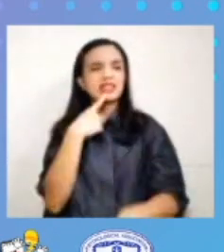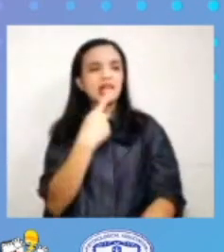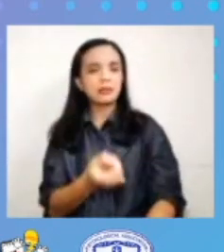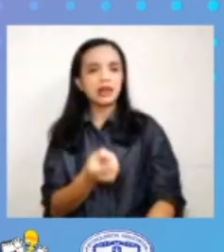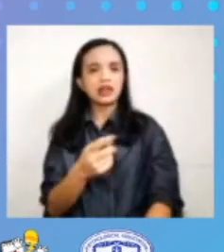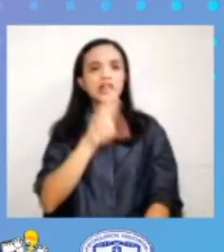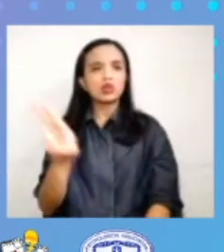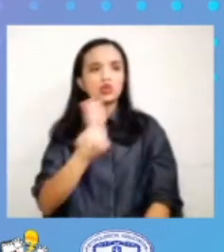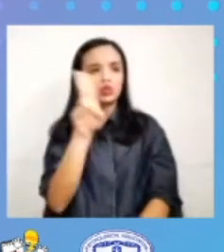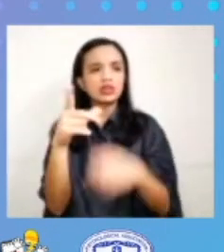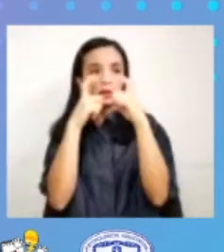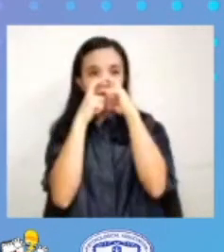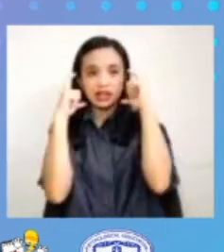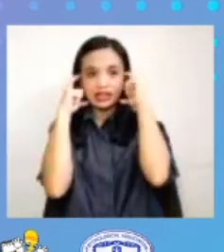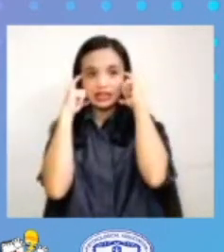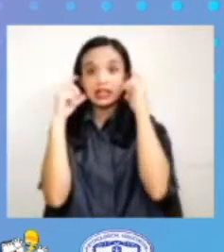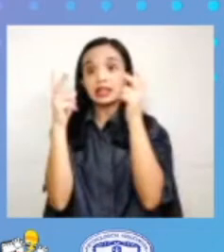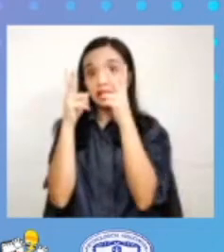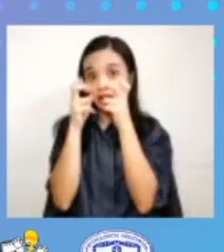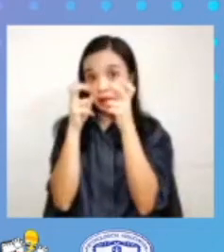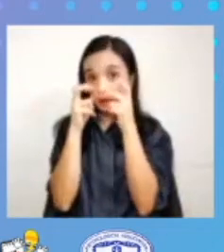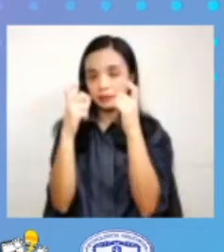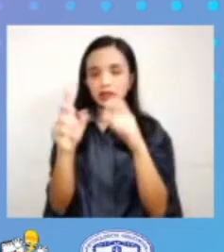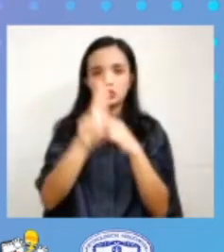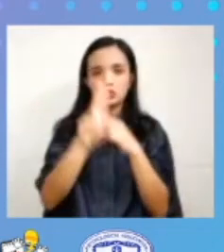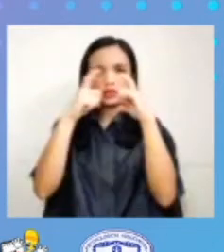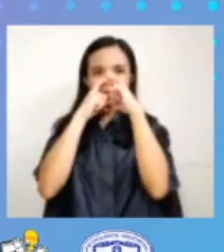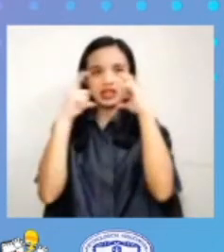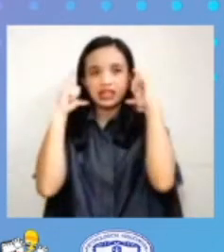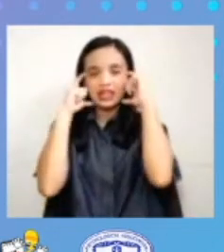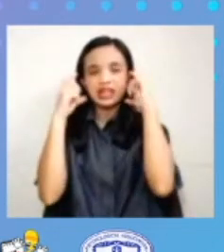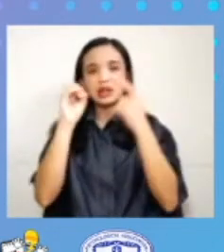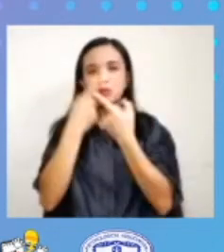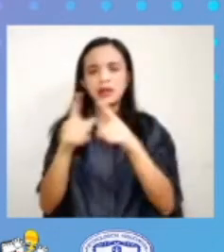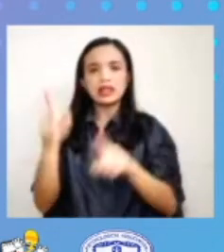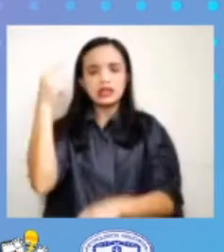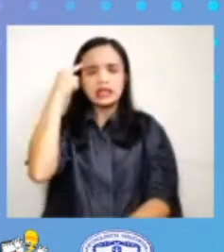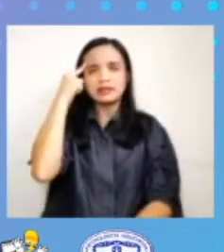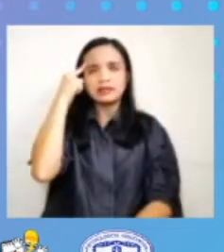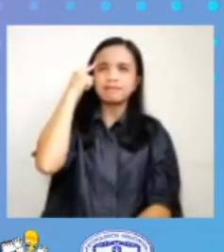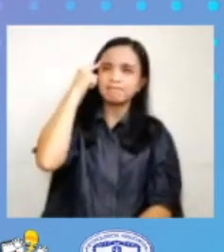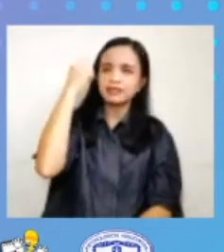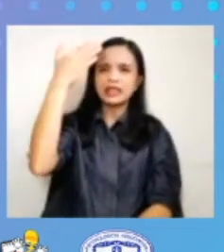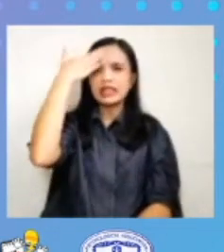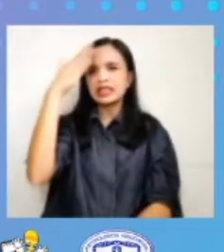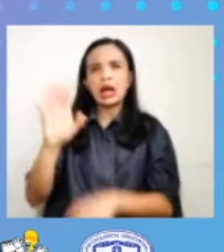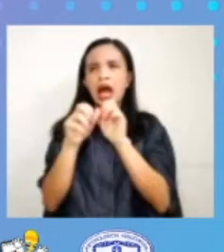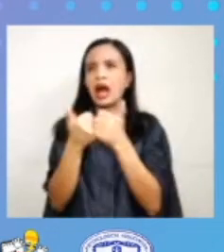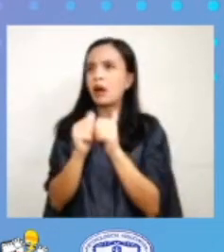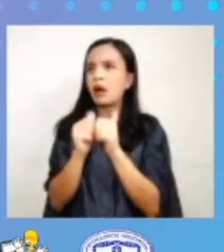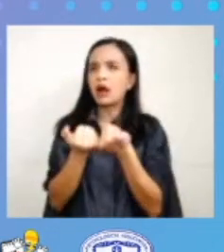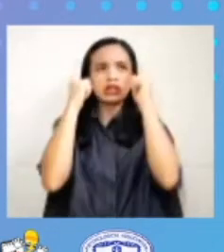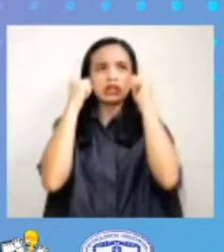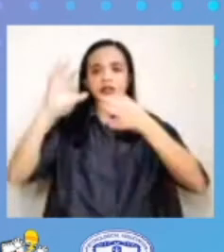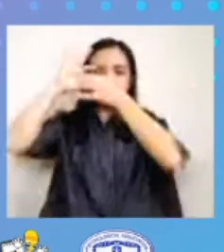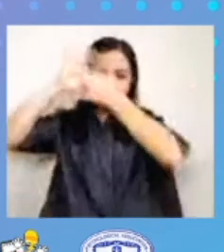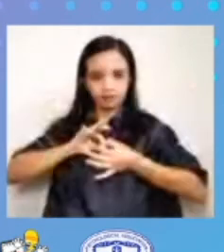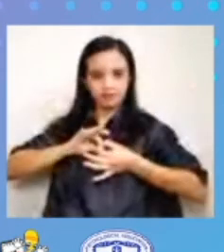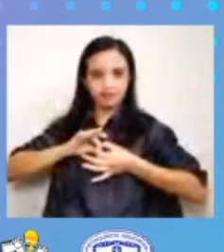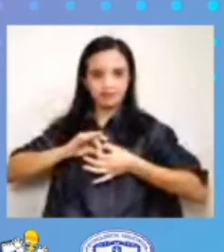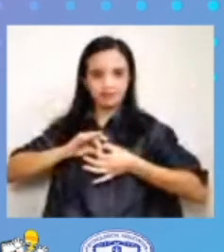bago ako babalik. I make sure that I have transition physically and socially. No? That's how important it is. Kasi si